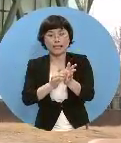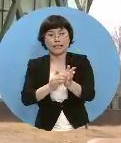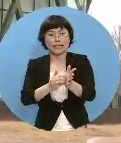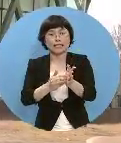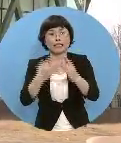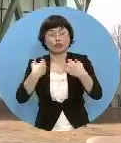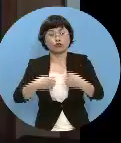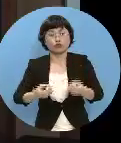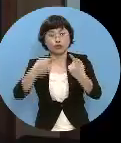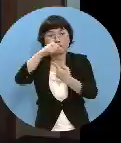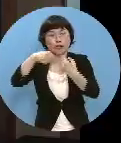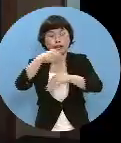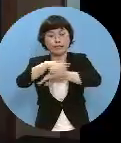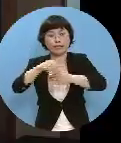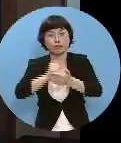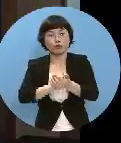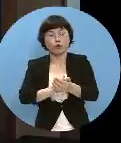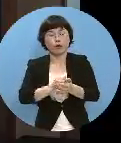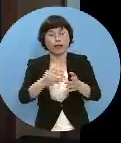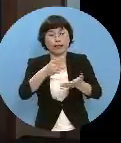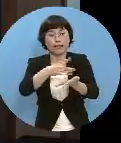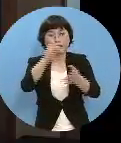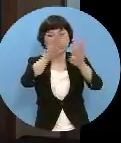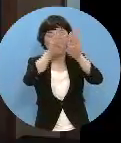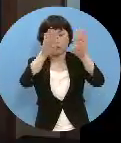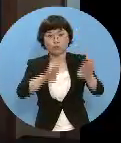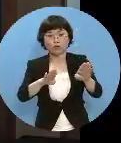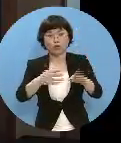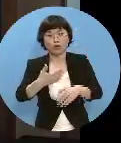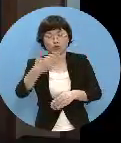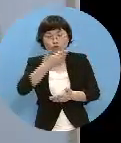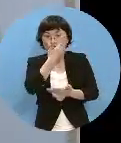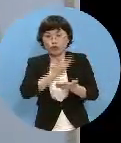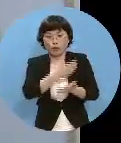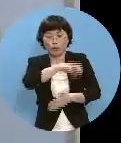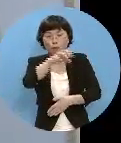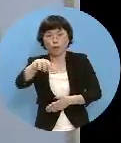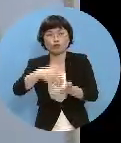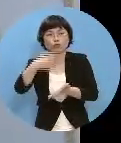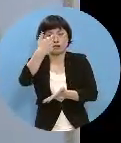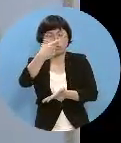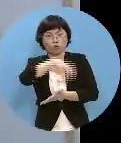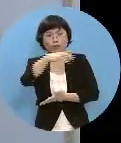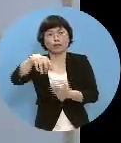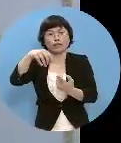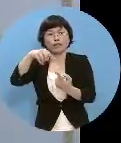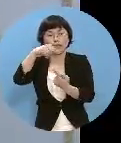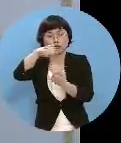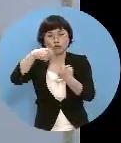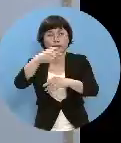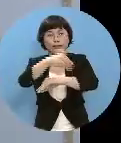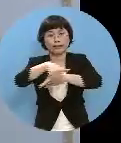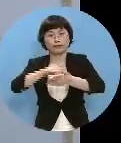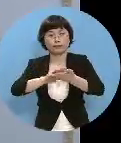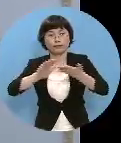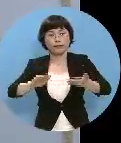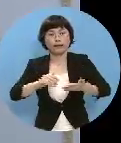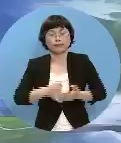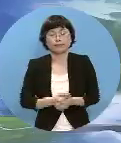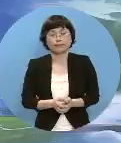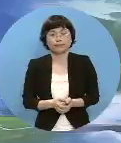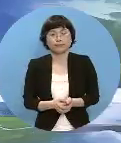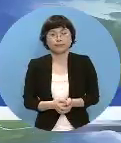담양 대나무 박물관 등 주요 관광지 60곳을 대상으로 진행합니다. 지금까지 간추린 소식이었습니다.